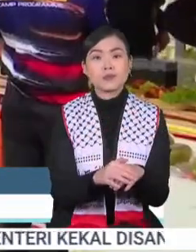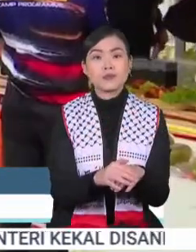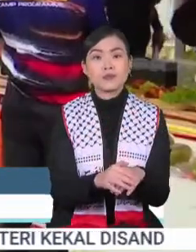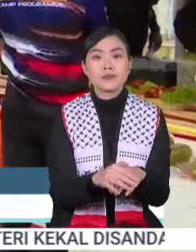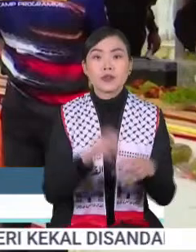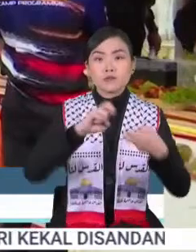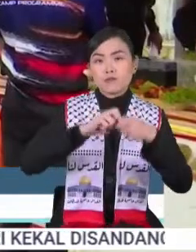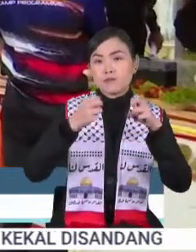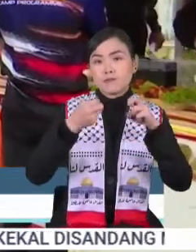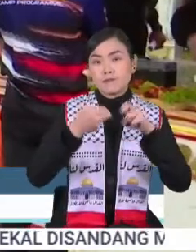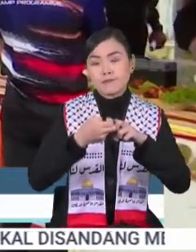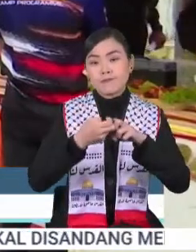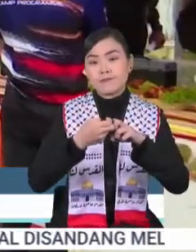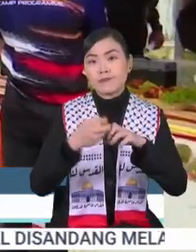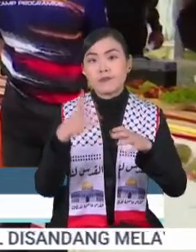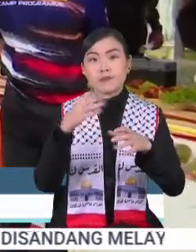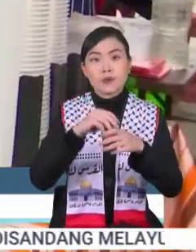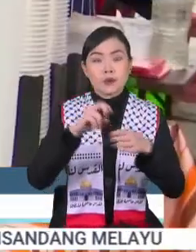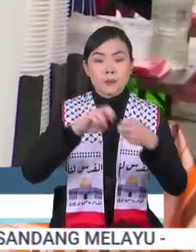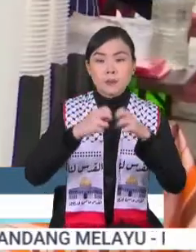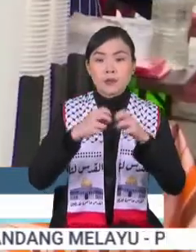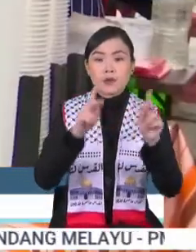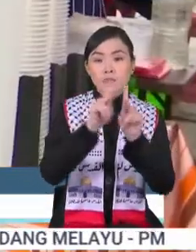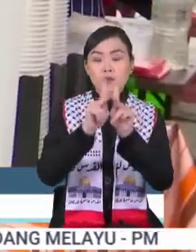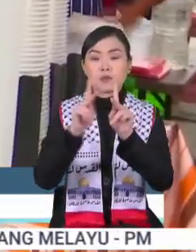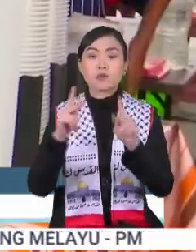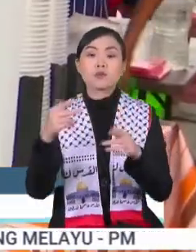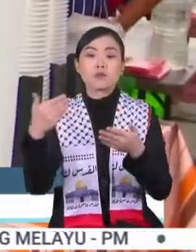melibatkan masalah perkampungan Kampung